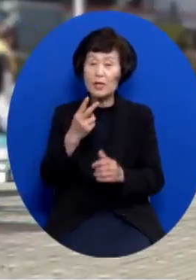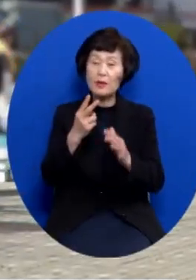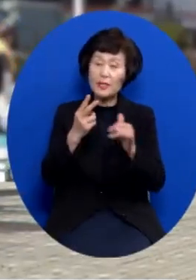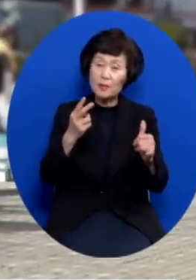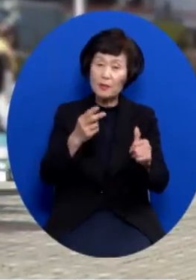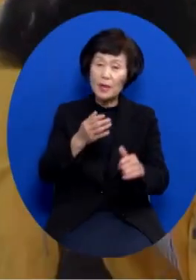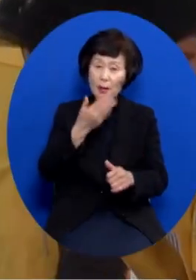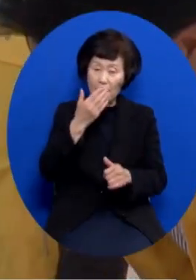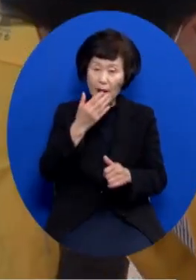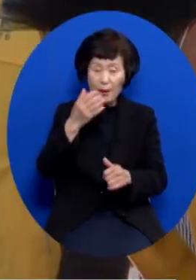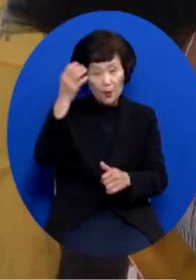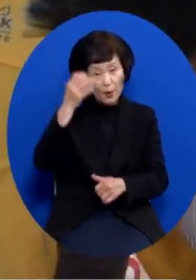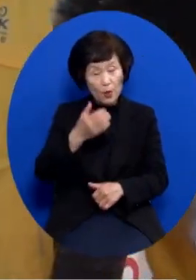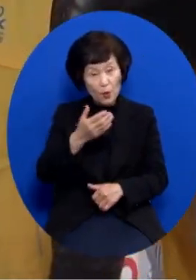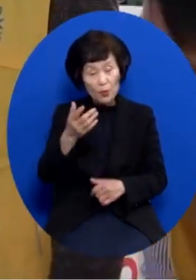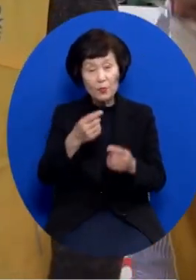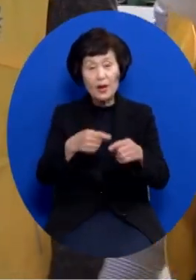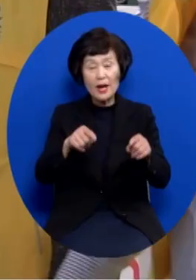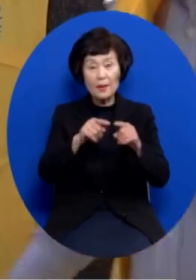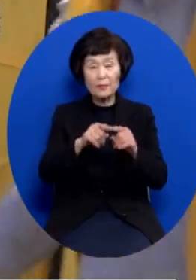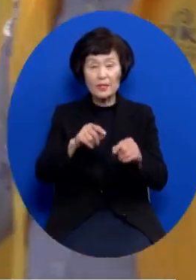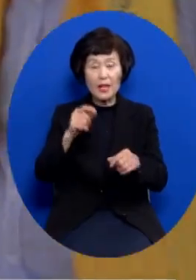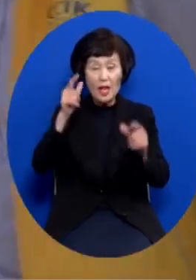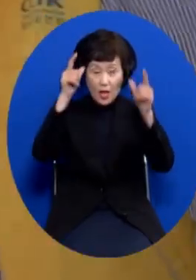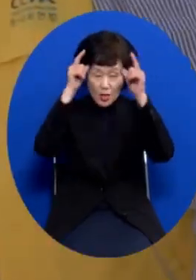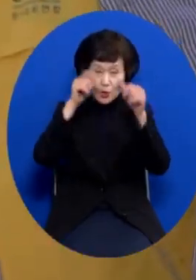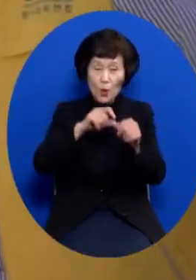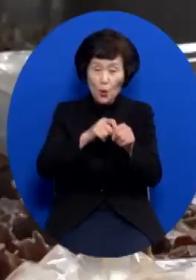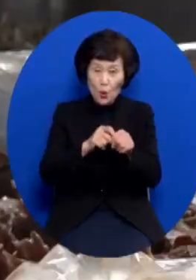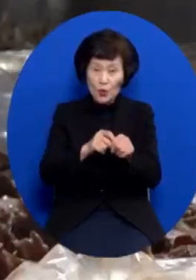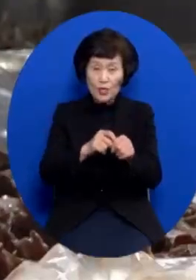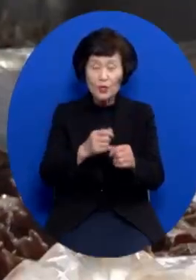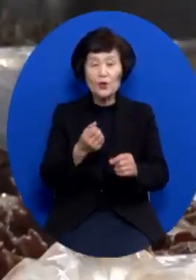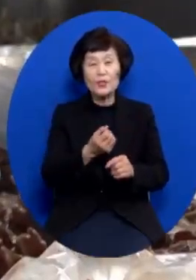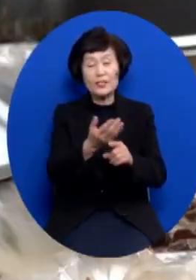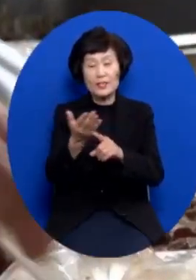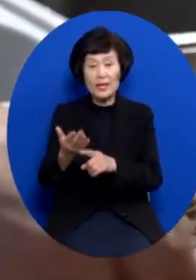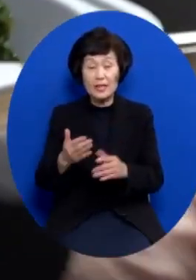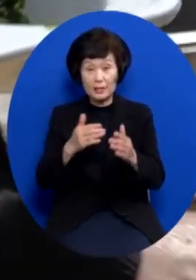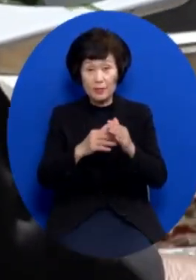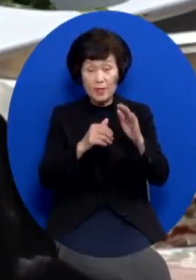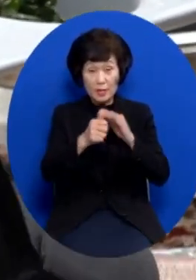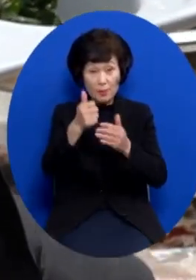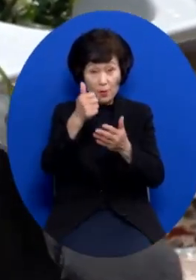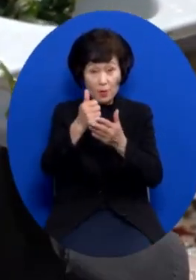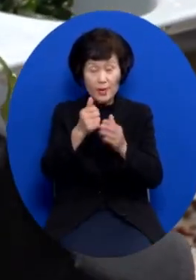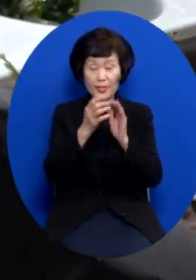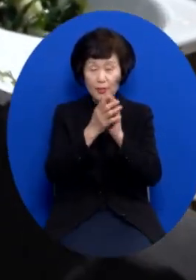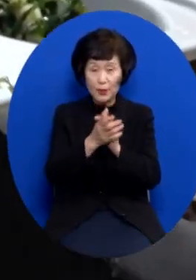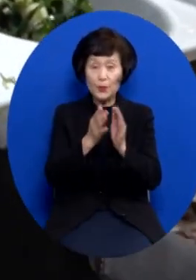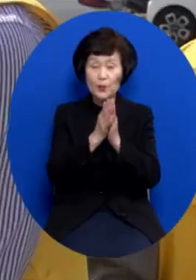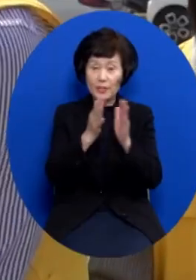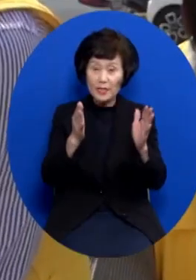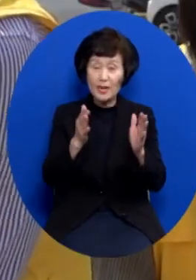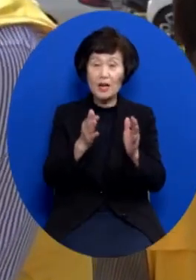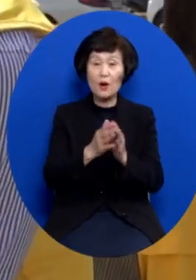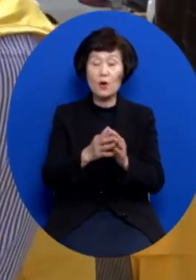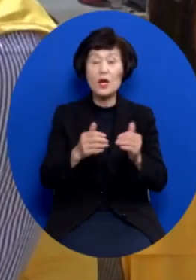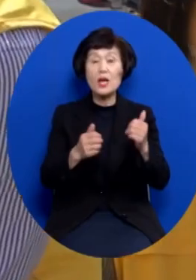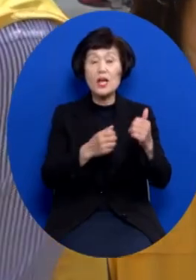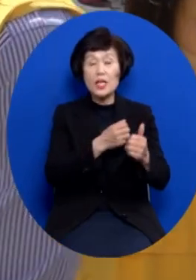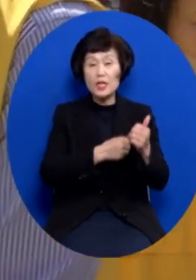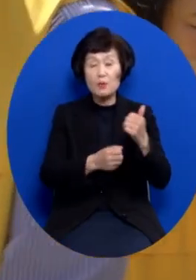후원금과 함께 소고기 150kg을 전달했습니다. 행사는 송태섭 대표회장의 기도로 시작해 한교회